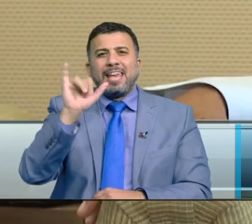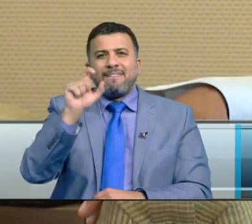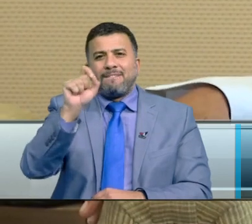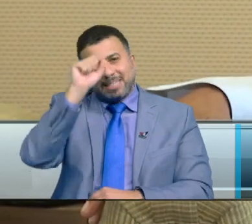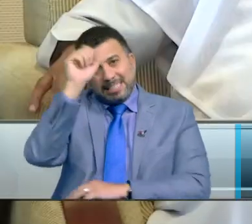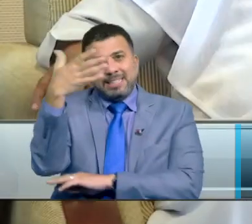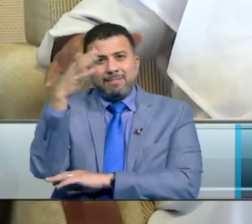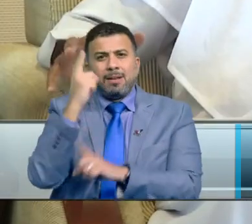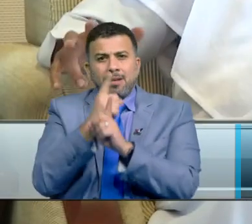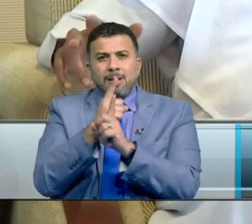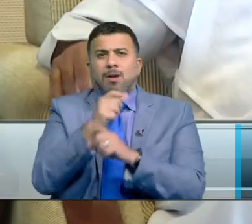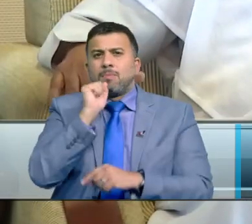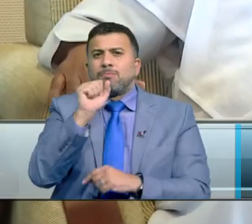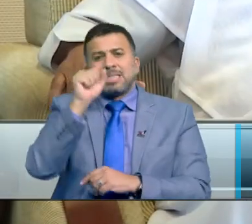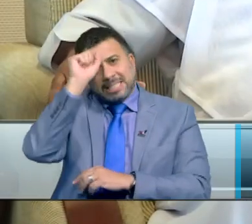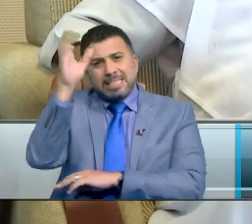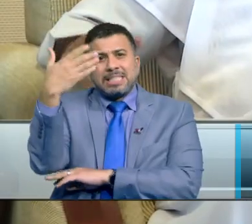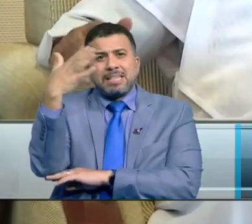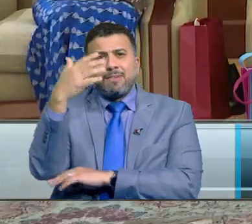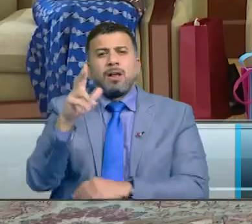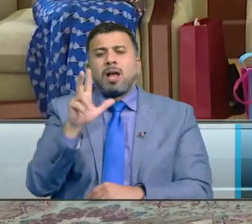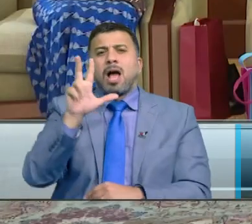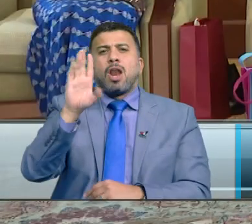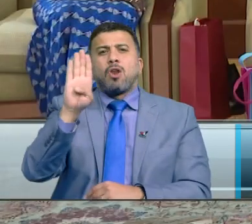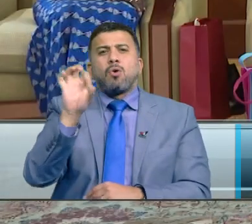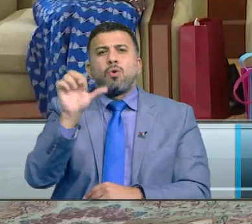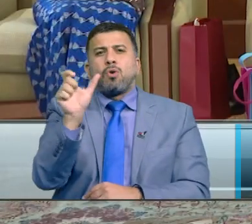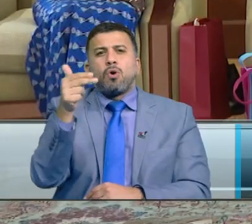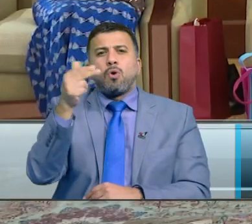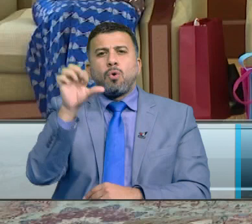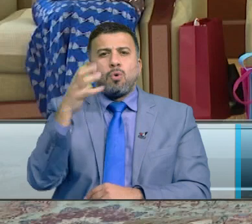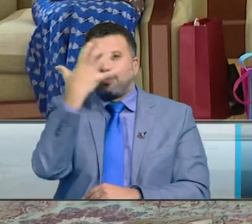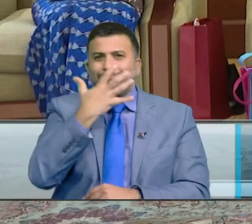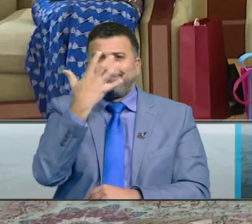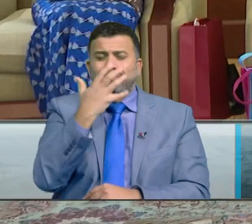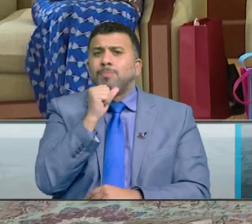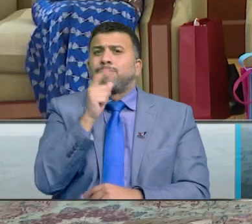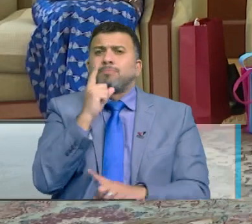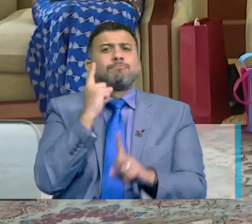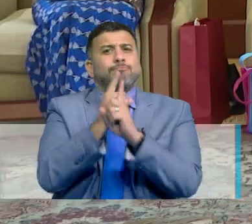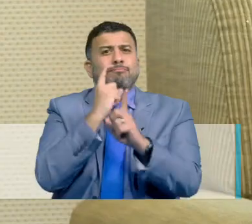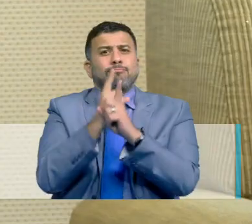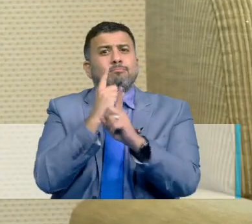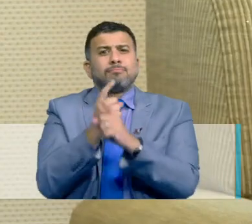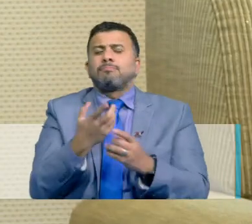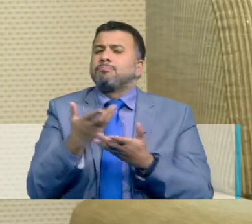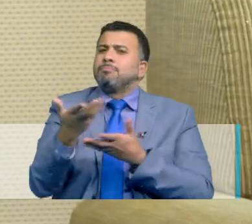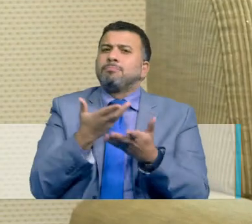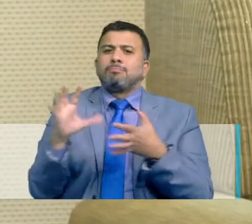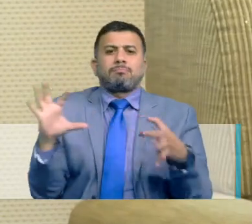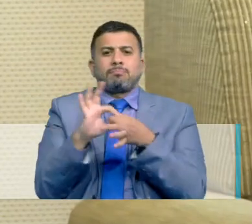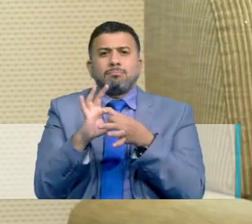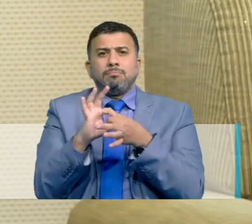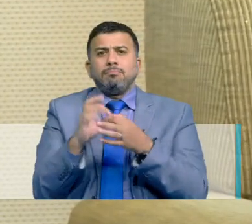وسعاده ماريناجيكا اوبنبو سفيره جمهوريه الكونغو الديمقراطيه لدى الدوله وتم خلال اللقاء بحثوا